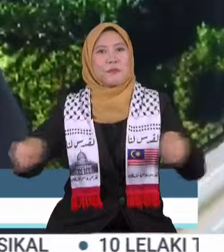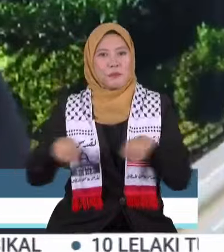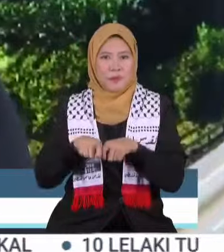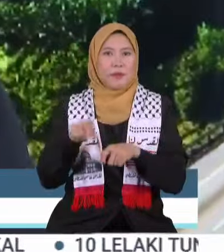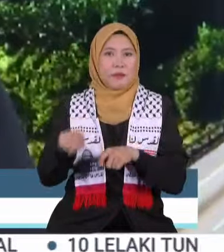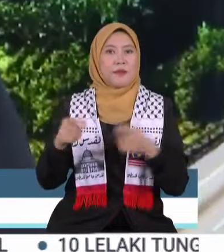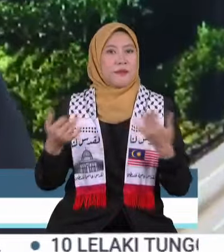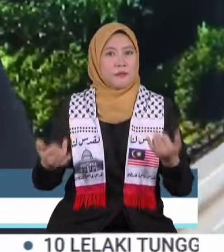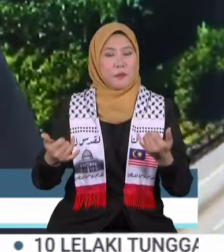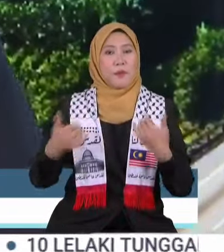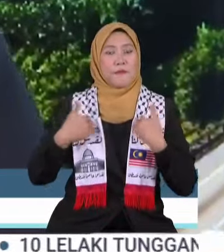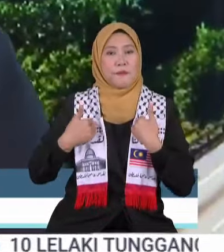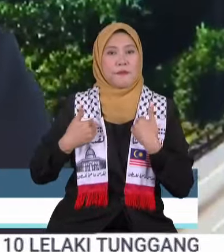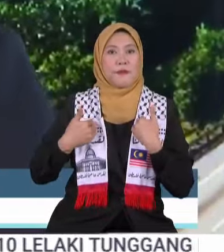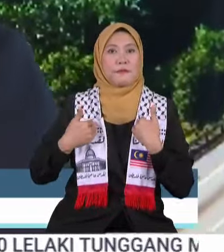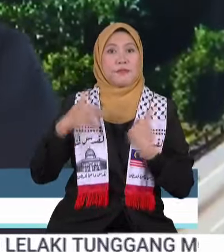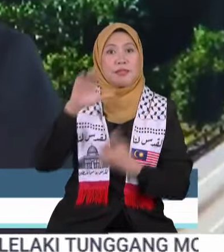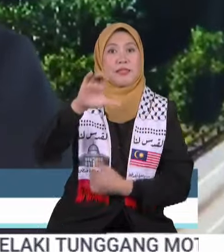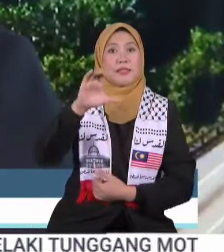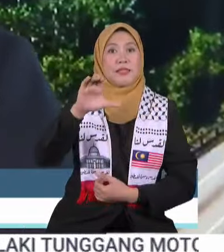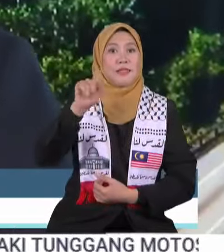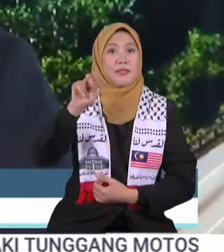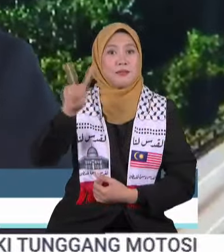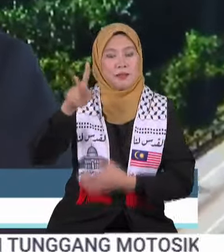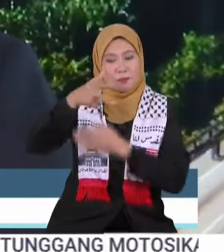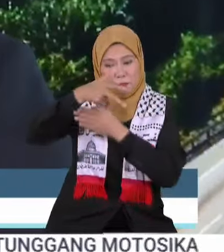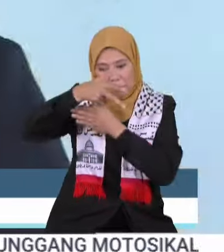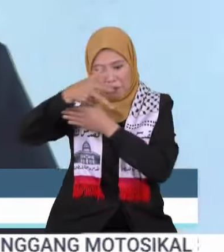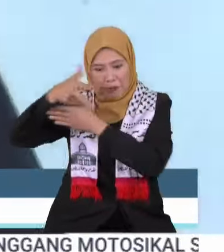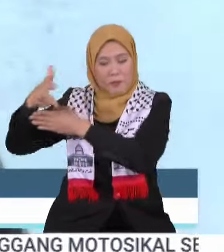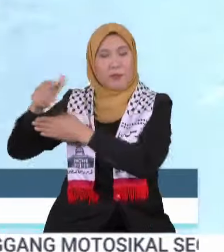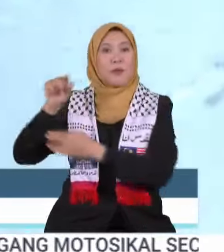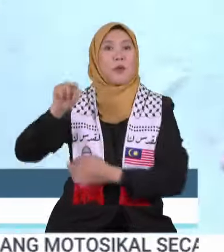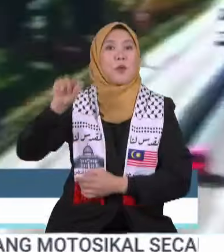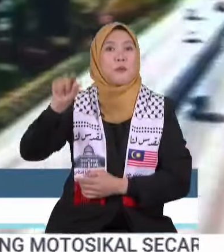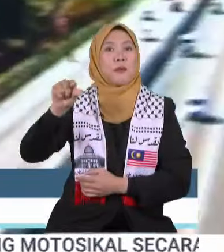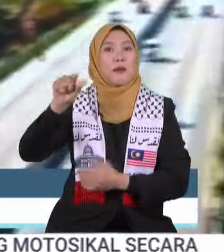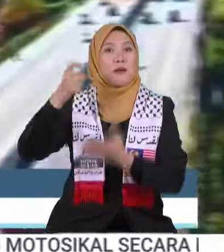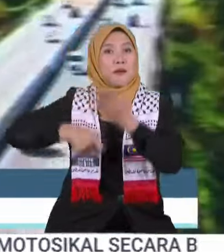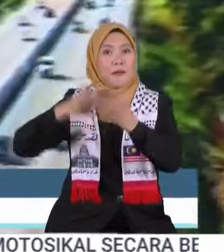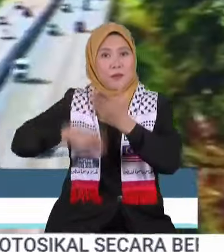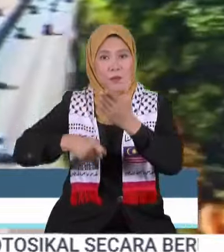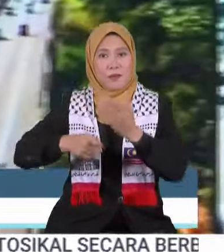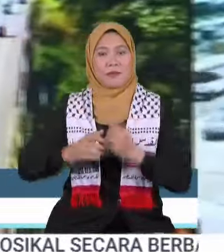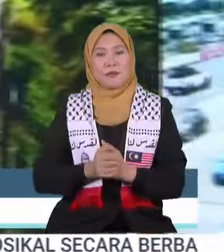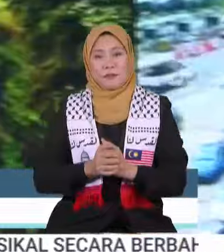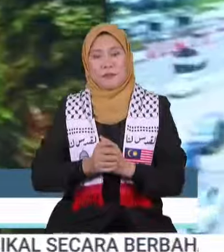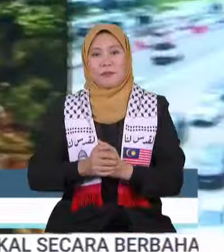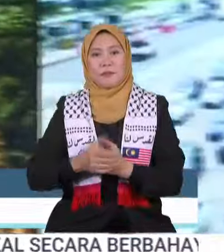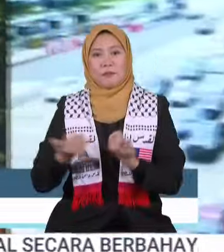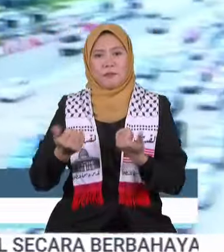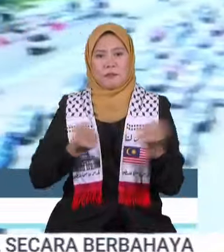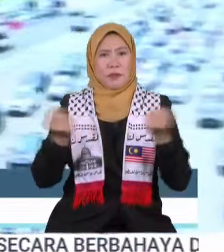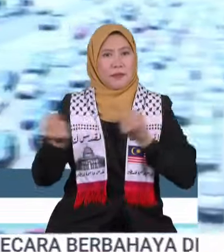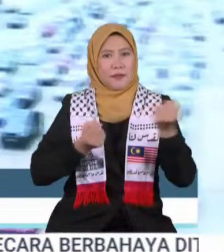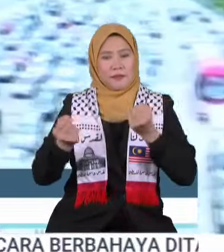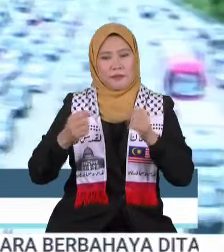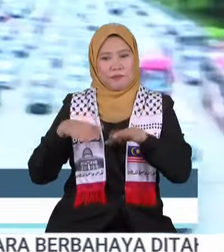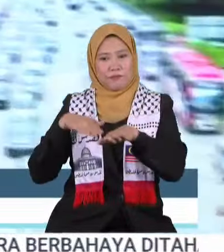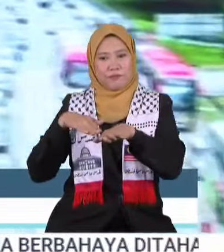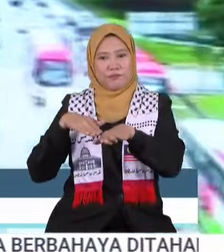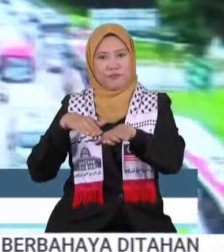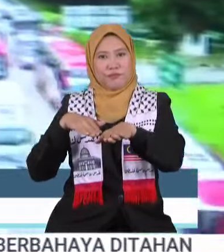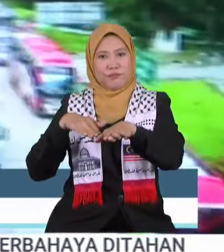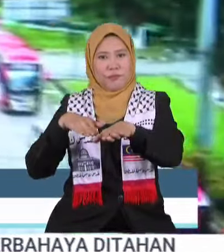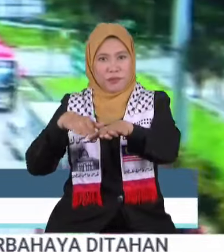sebaikkan anda ke paparan CCTV di Plaza Tol Gombak. Ke arah timur, kesesakan sebelum Plaza